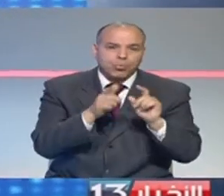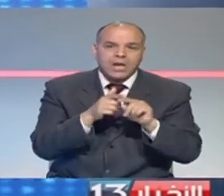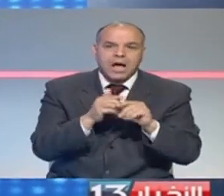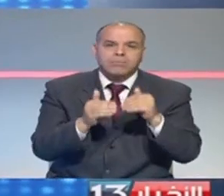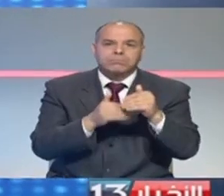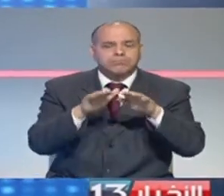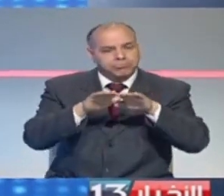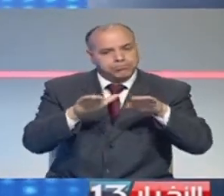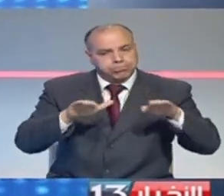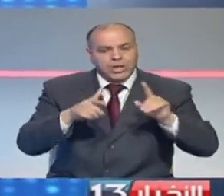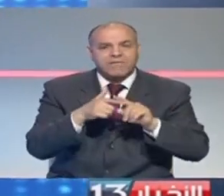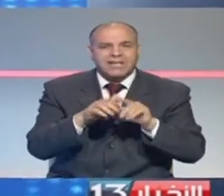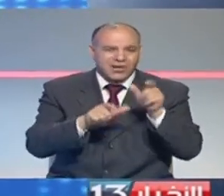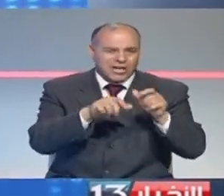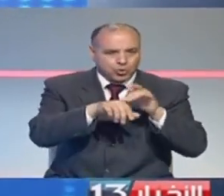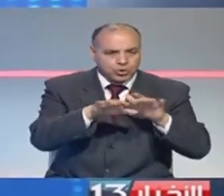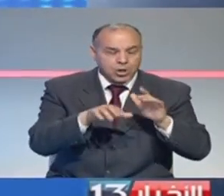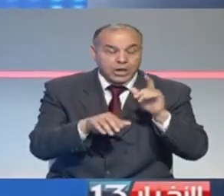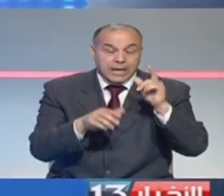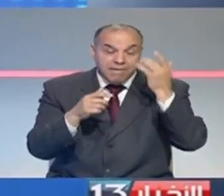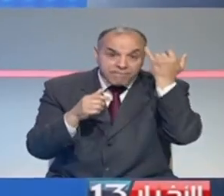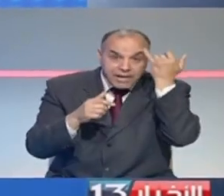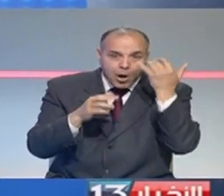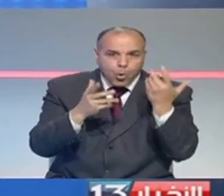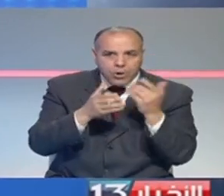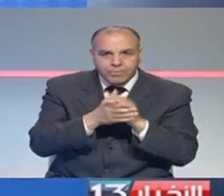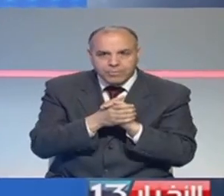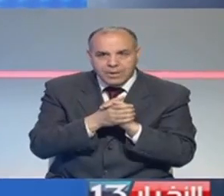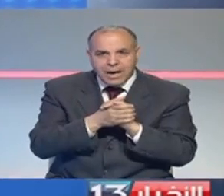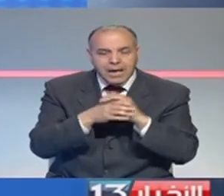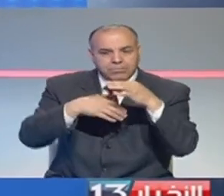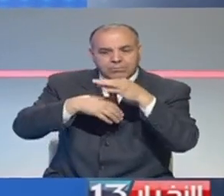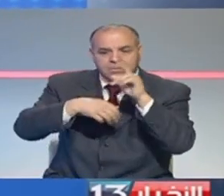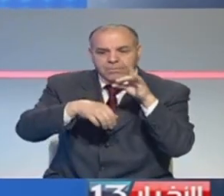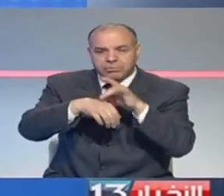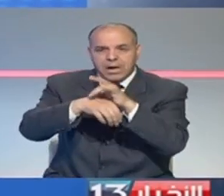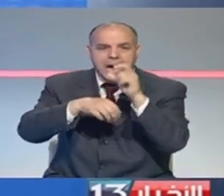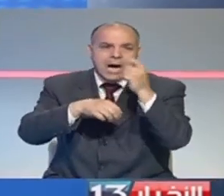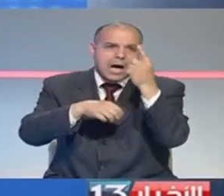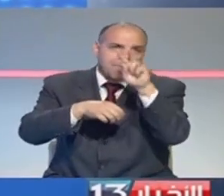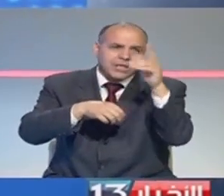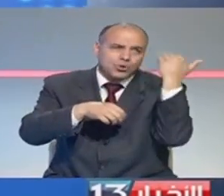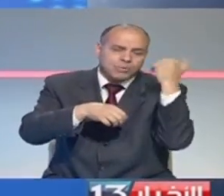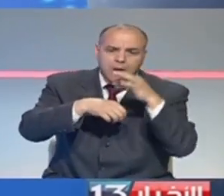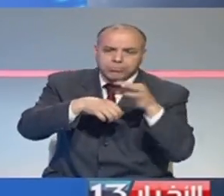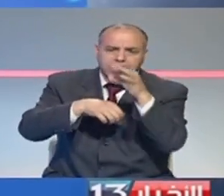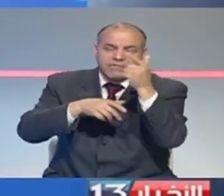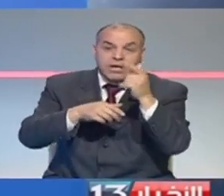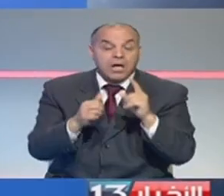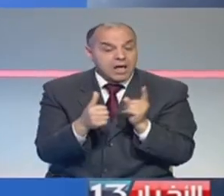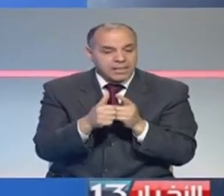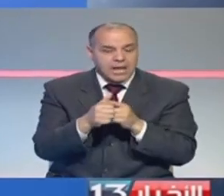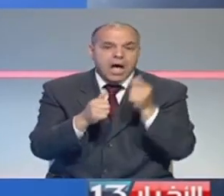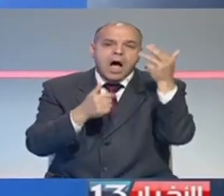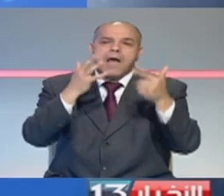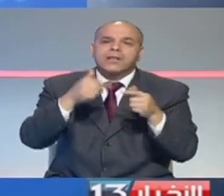قاعد في استقرار، وهذا يعطينا صورة على العدوى 14 يوم التالي. هذه حاجة مهمة. الحاجة الأخرى هي